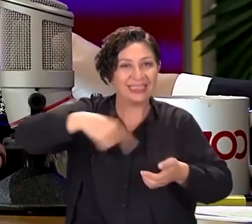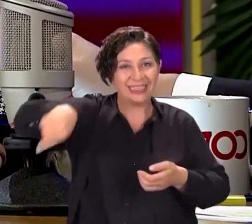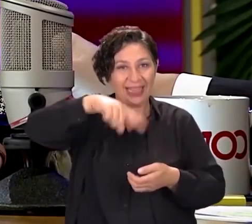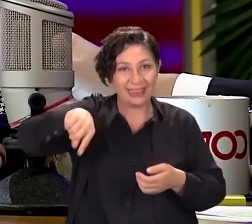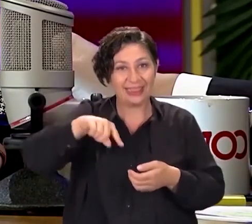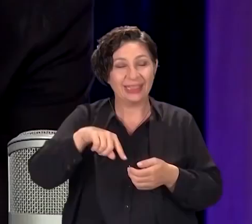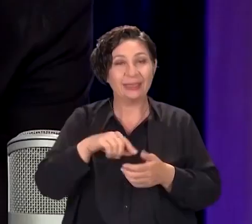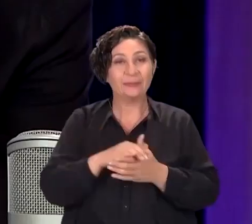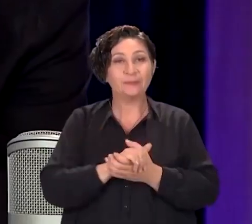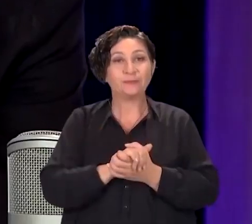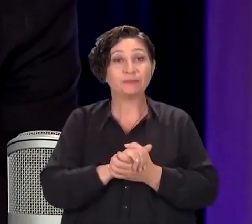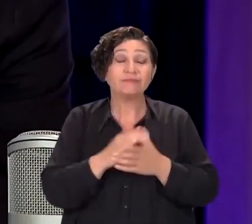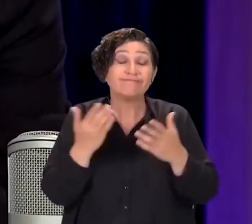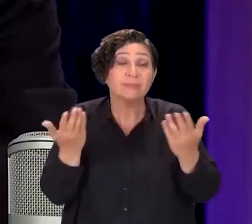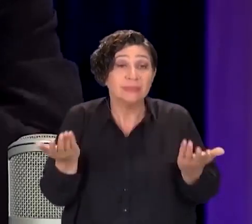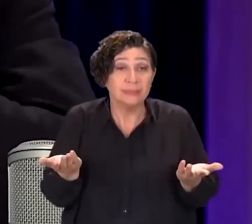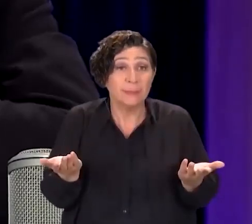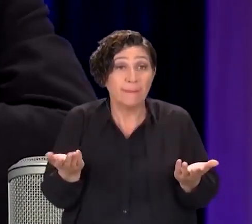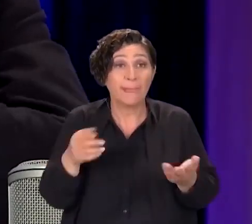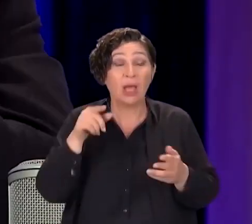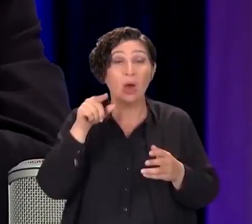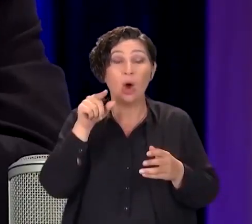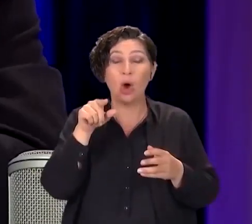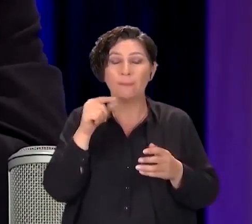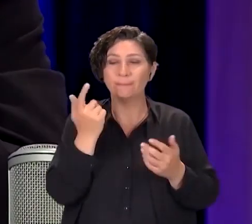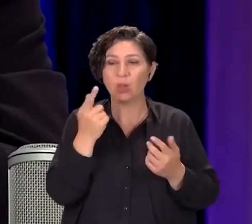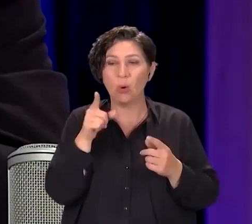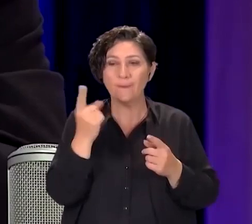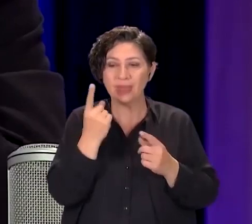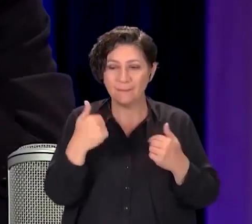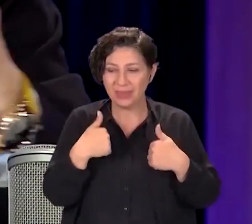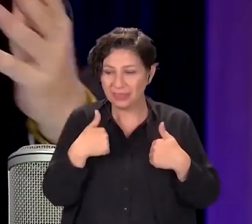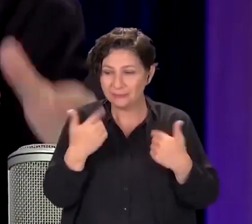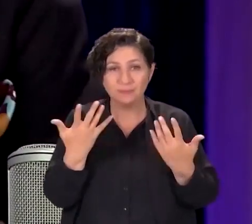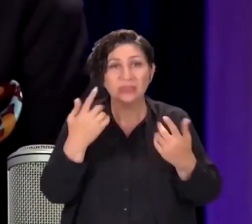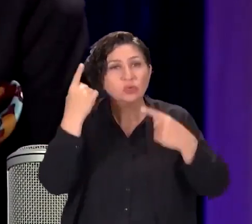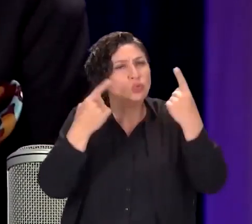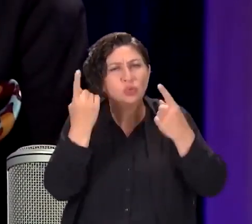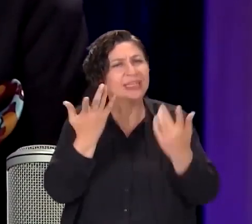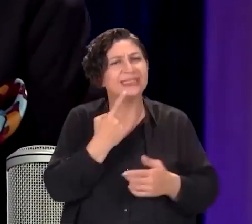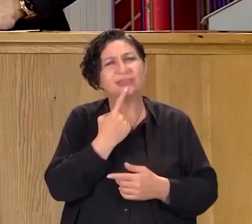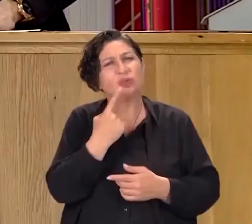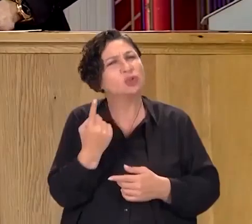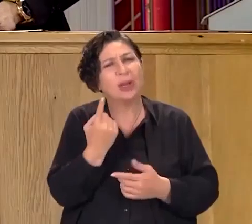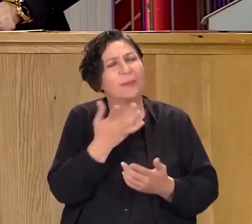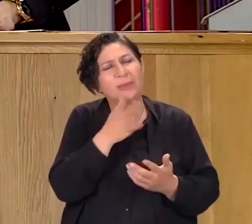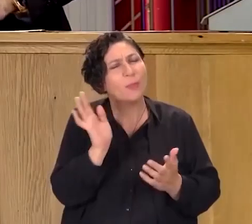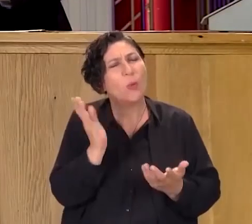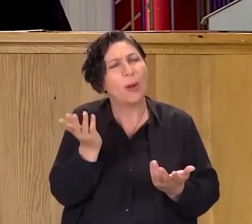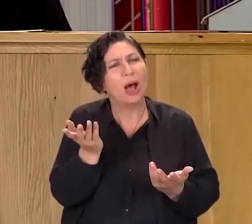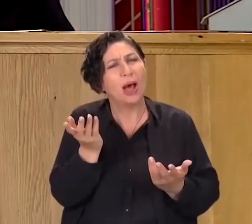Ve tabii ki o bir bana şey gibi geliyor. Ne düşünüyorsun ve ne söyleniyor sana bilmiyorum